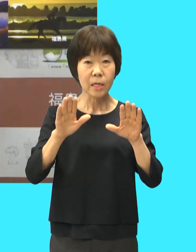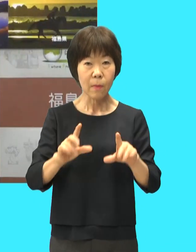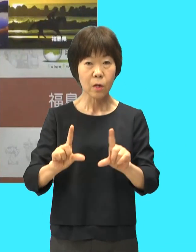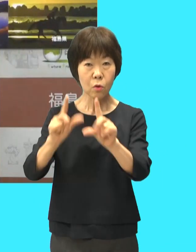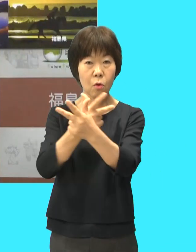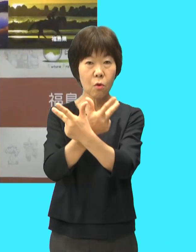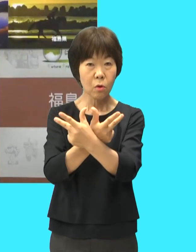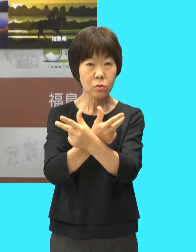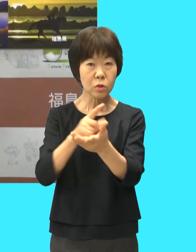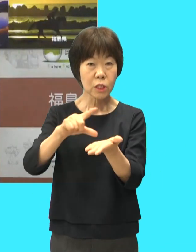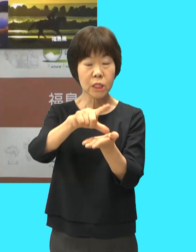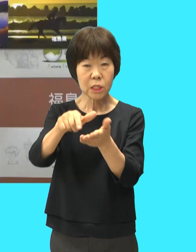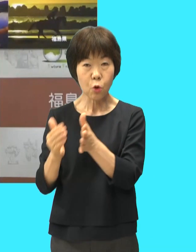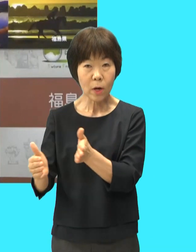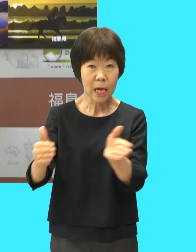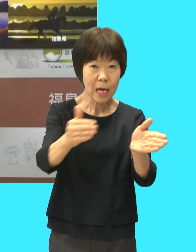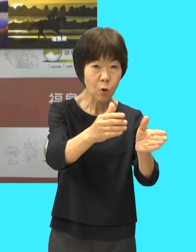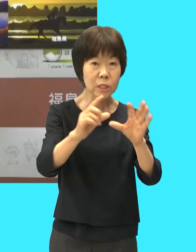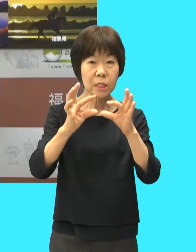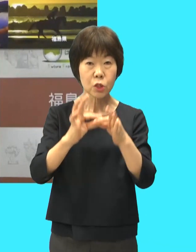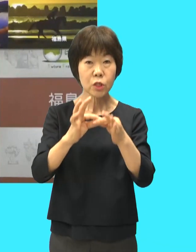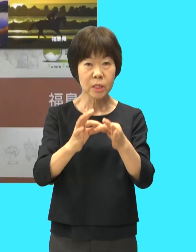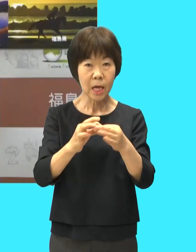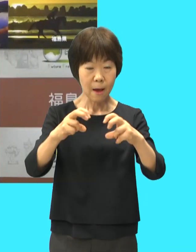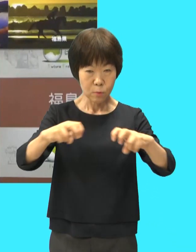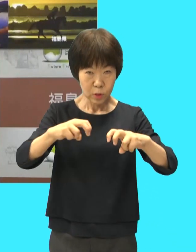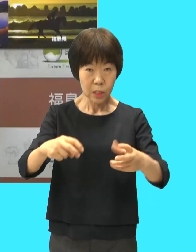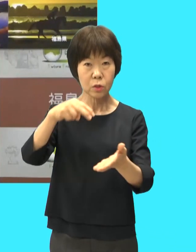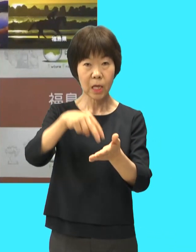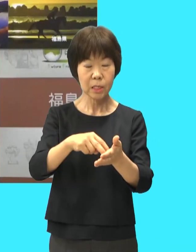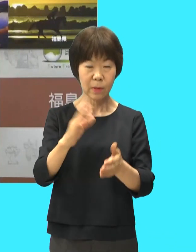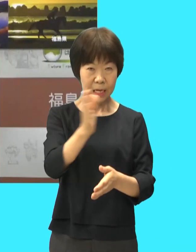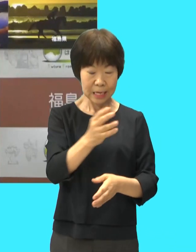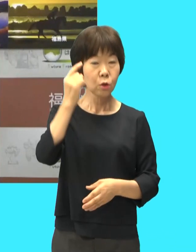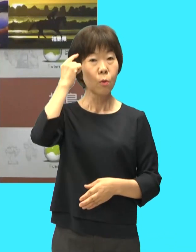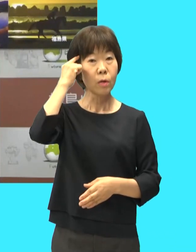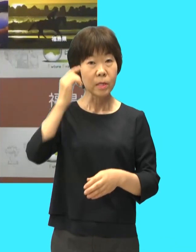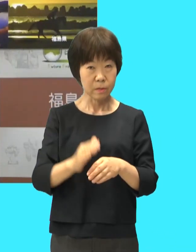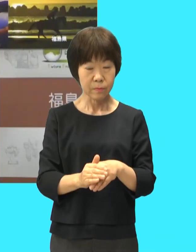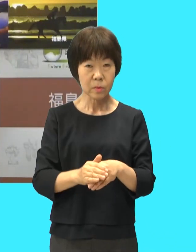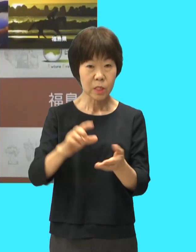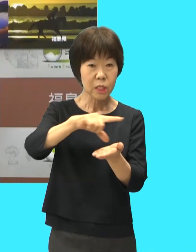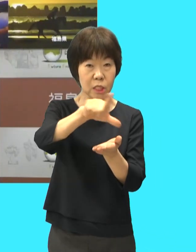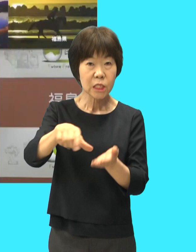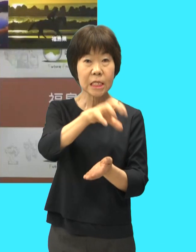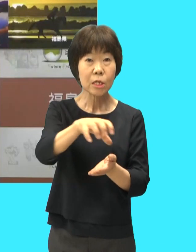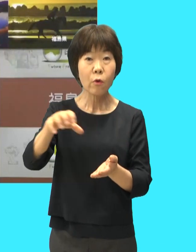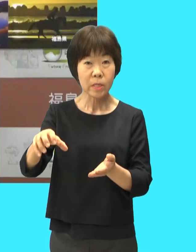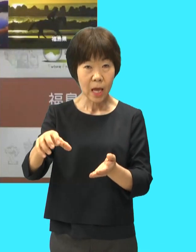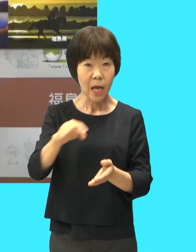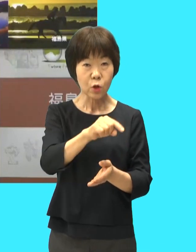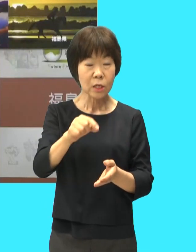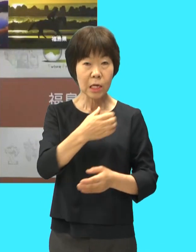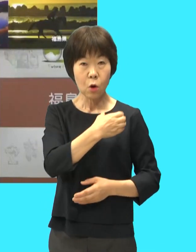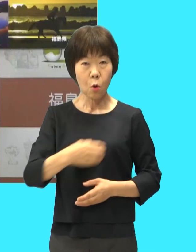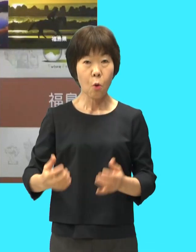地域等の傾向について分析する立場ではないかと思いますが各地域においてそれぞれの候補者